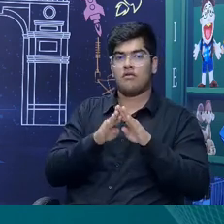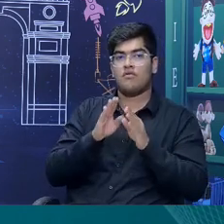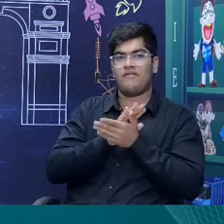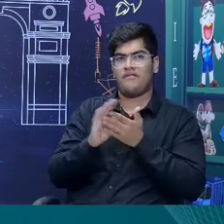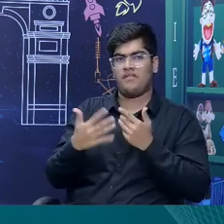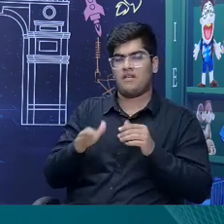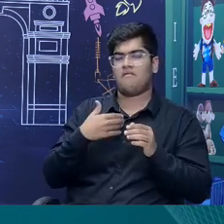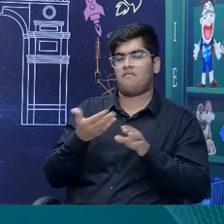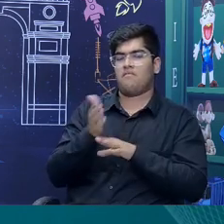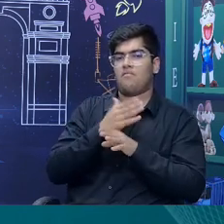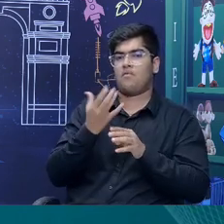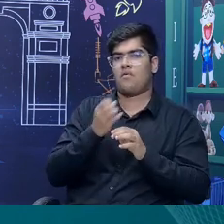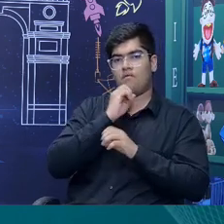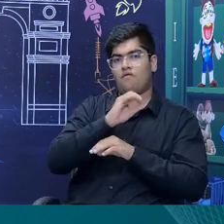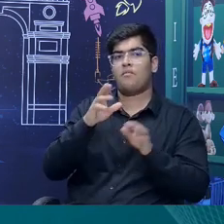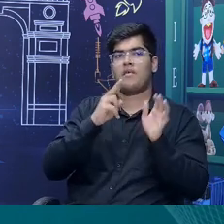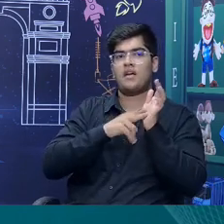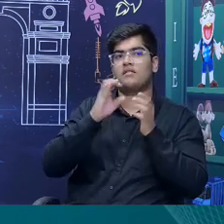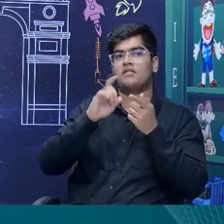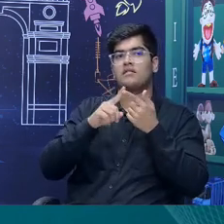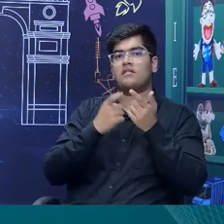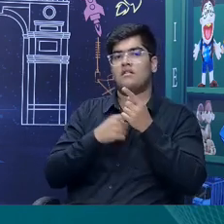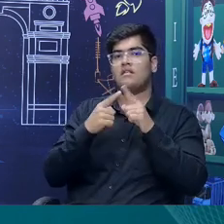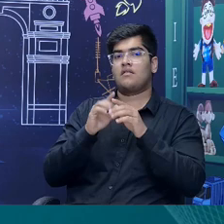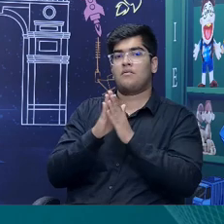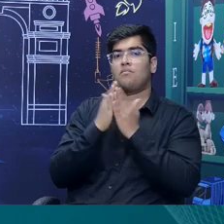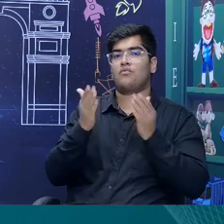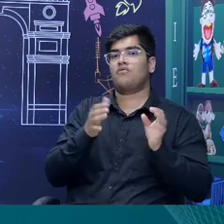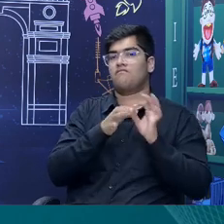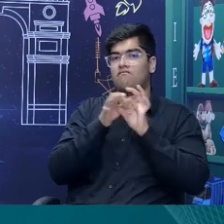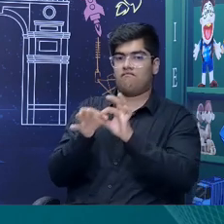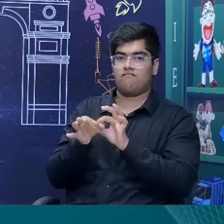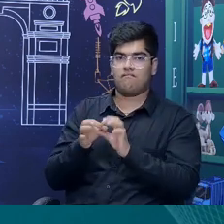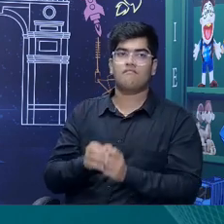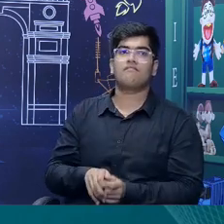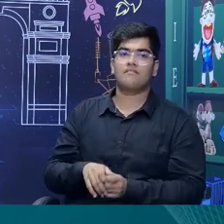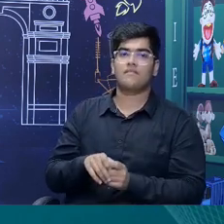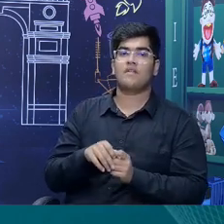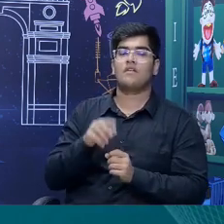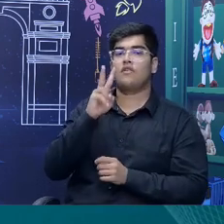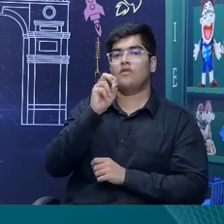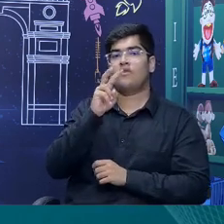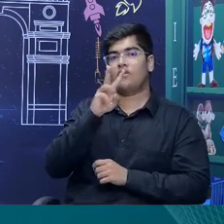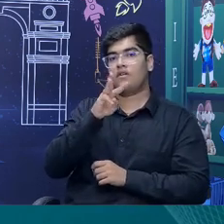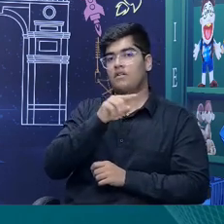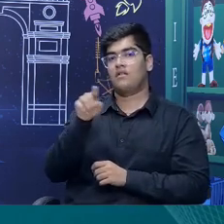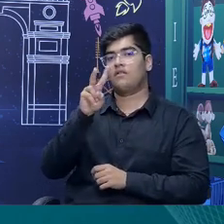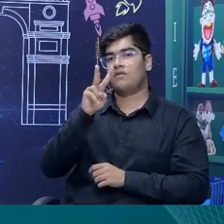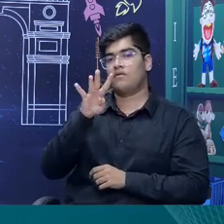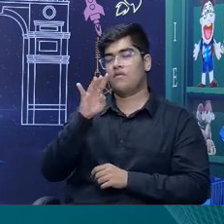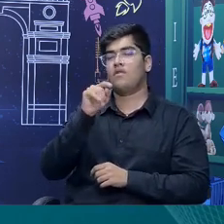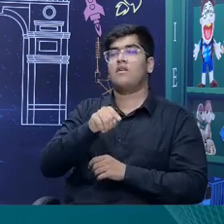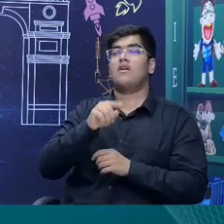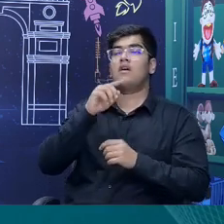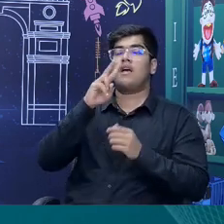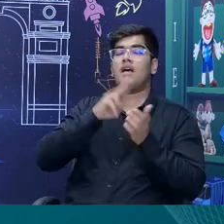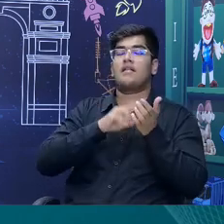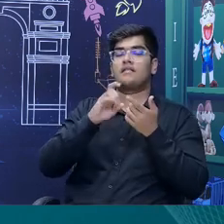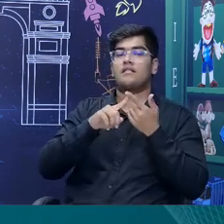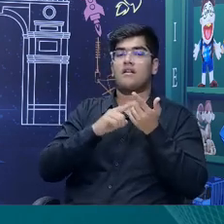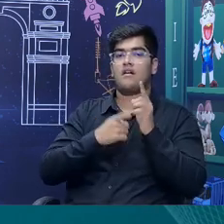सूचना आपके साथ शेर करना चाहेंगे एनसीईआरटी की पाठ्य पुस्तकों से संबंधित वर्ष 202324 के लिए एनसीआरटी की पुस्तक